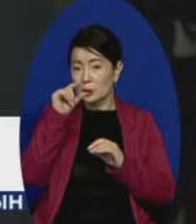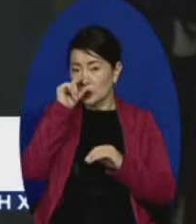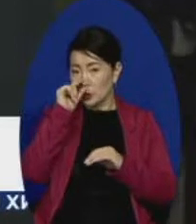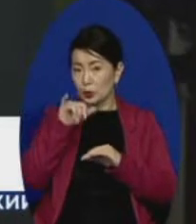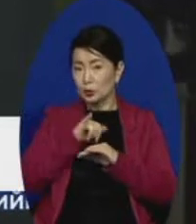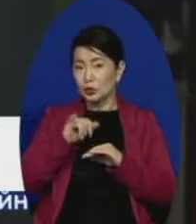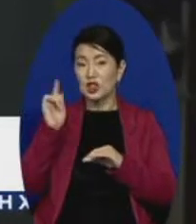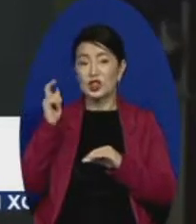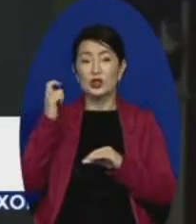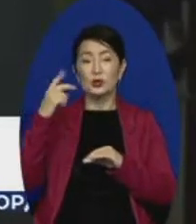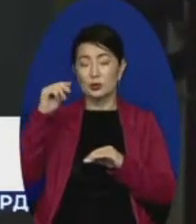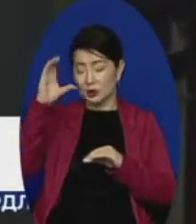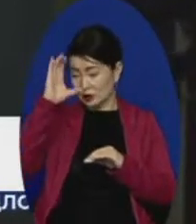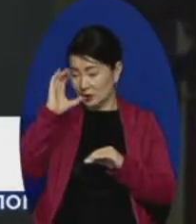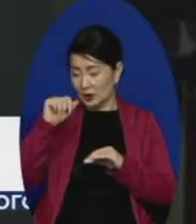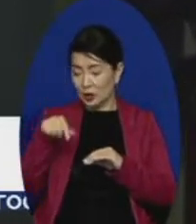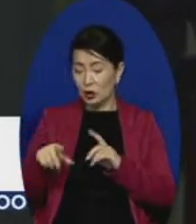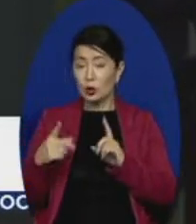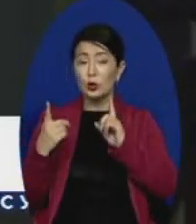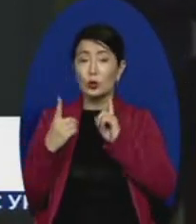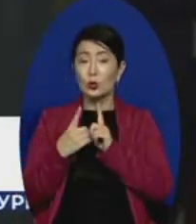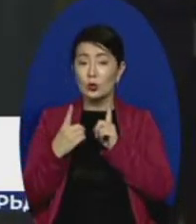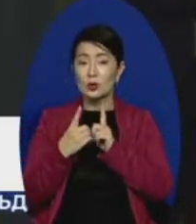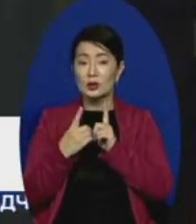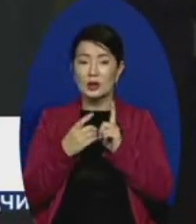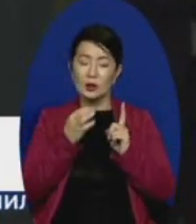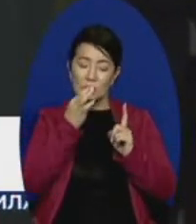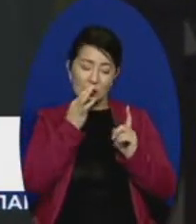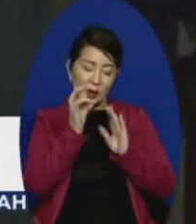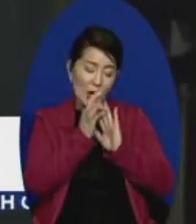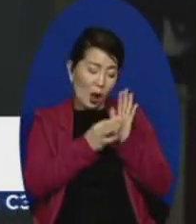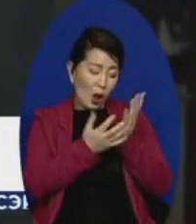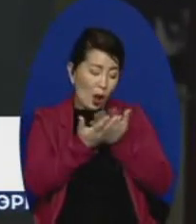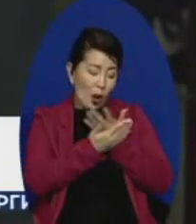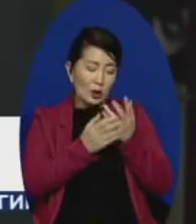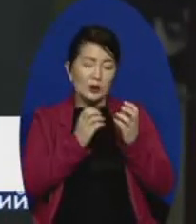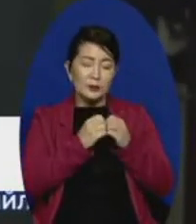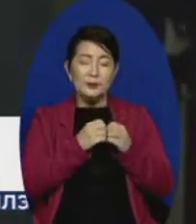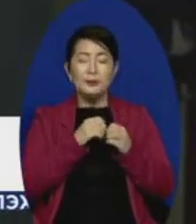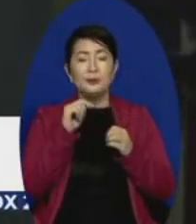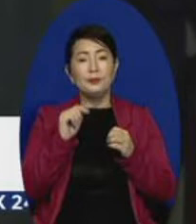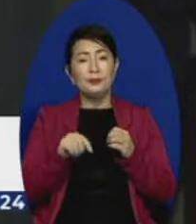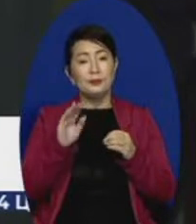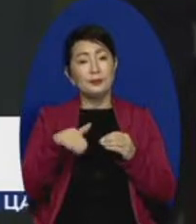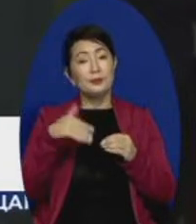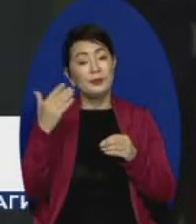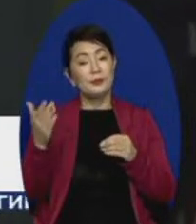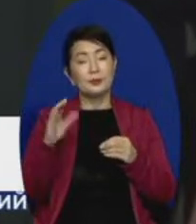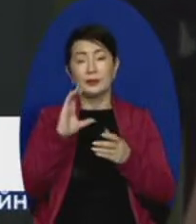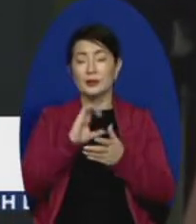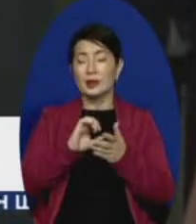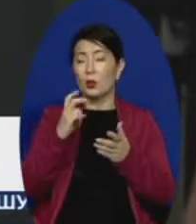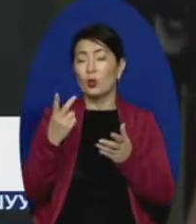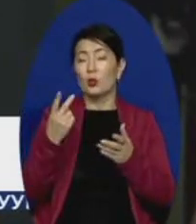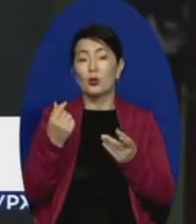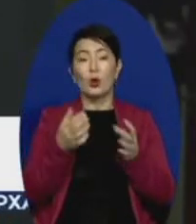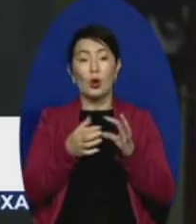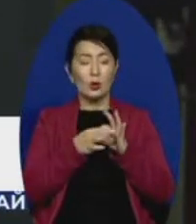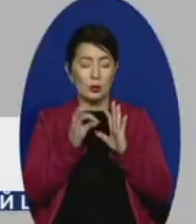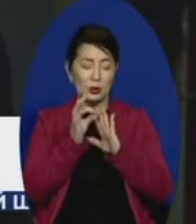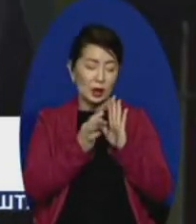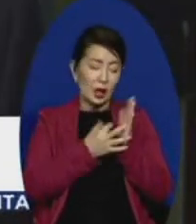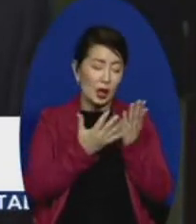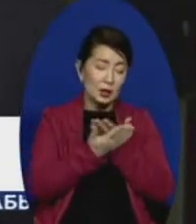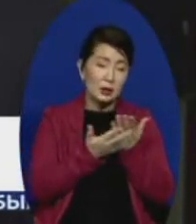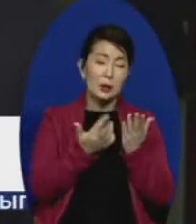юм. Эрчим хүчний сайтаас бид нар өдрөөр уулзч уучлал гээд зүйлүүдийг хийлээ. Одоо миний дараа санхүүгийн талын